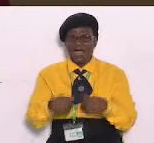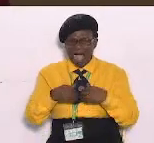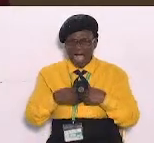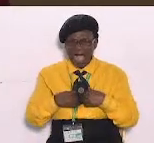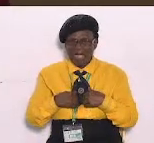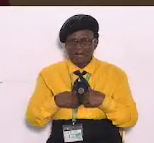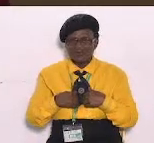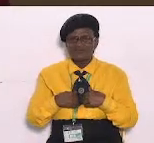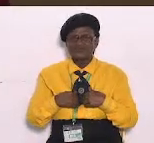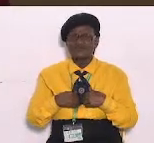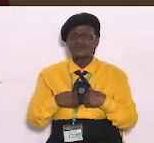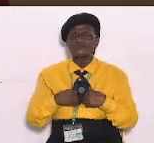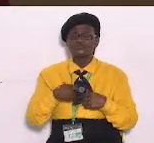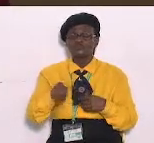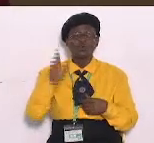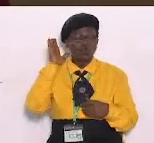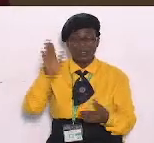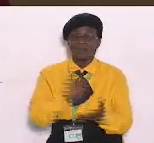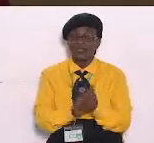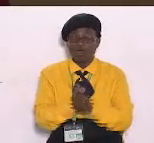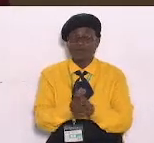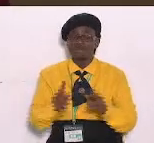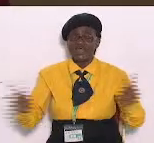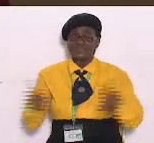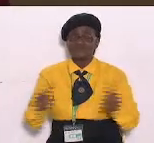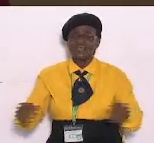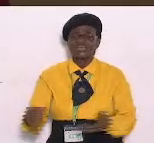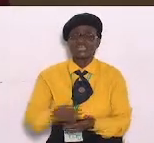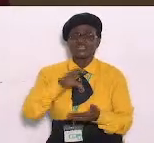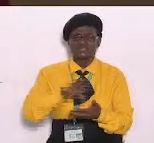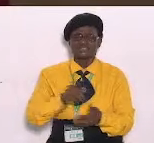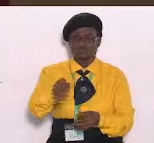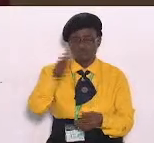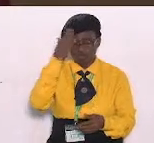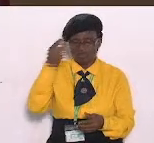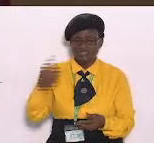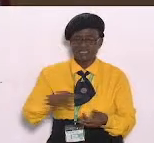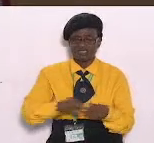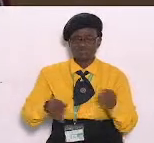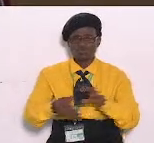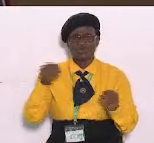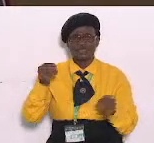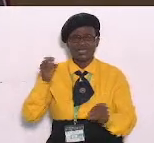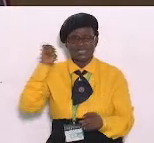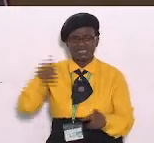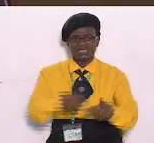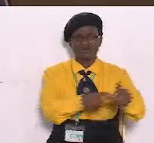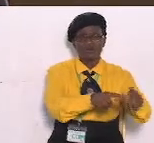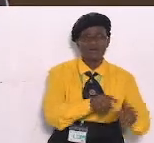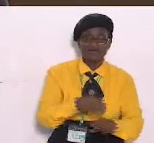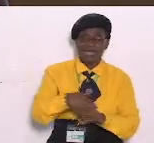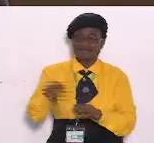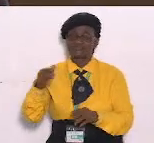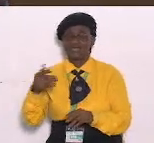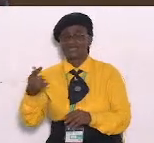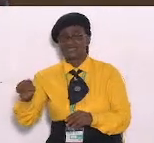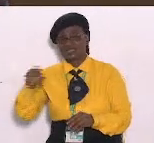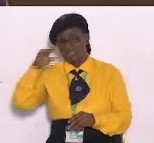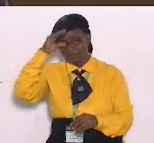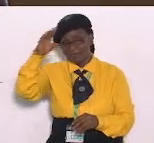l'opportunité maintenant tu peux devenir très très riche et le diable lui a ch cel il a